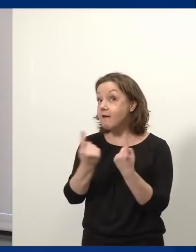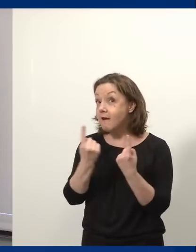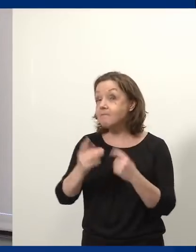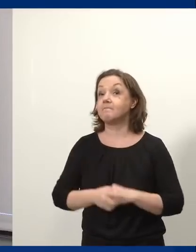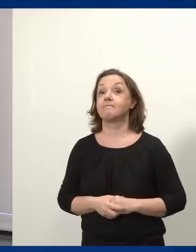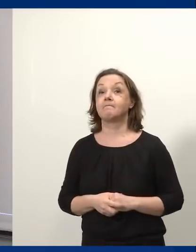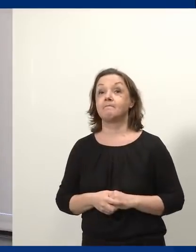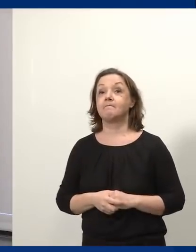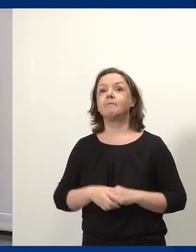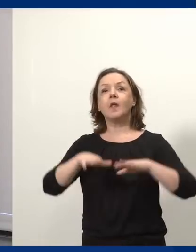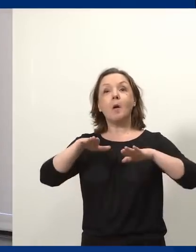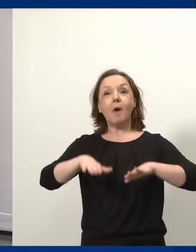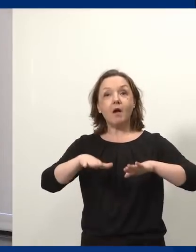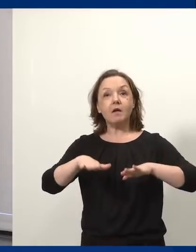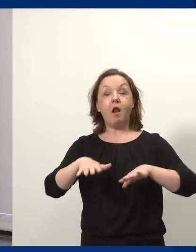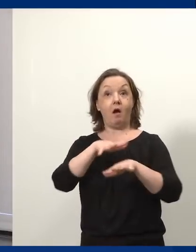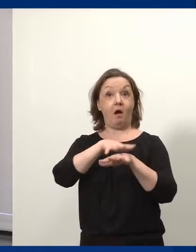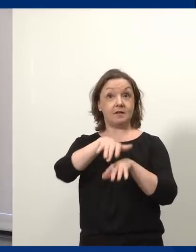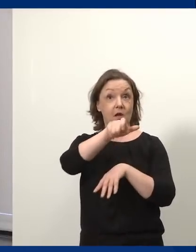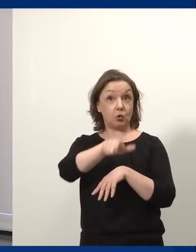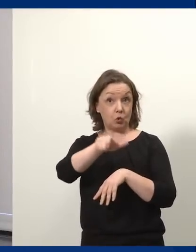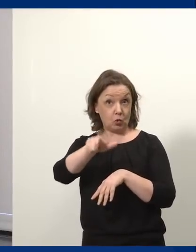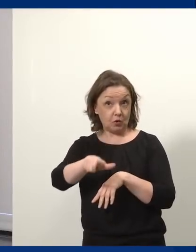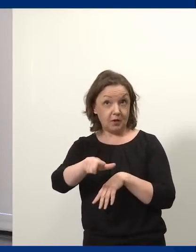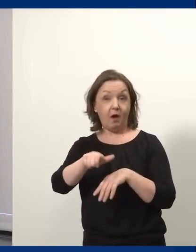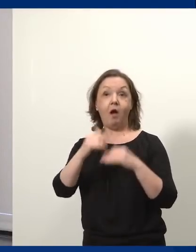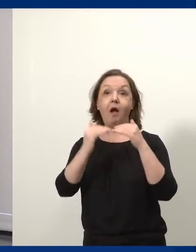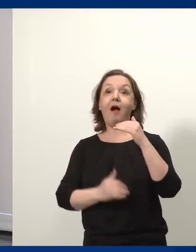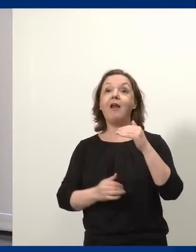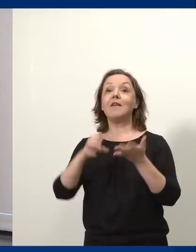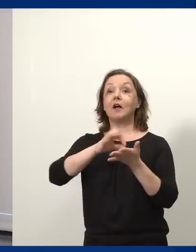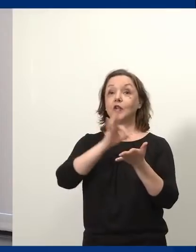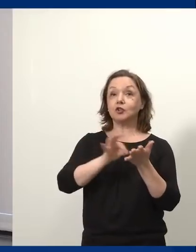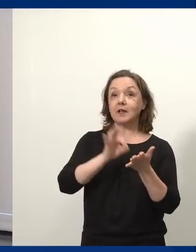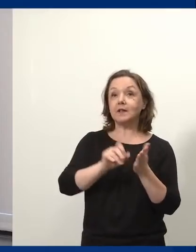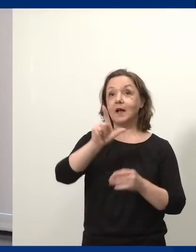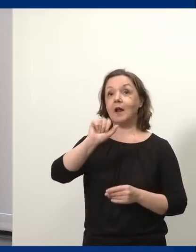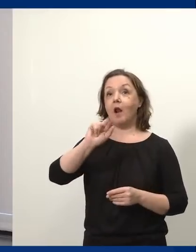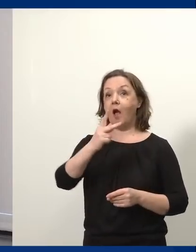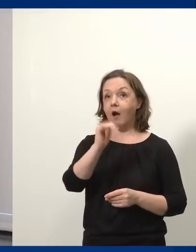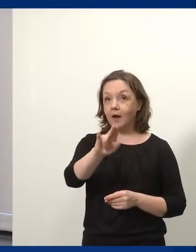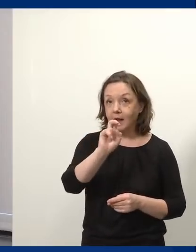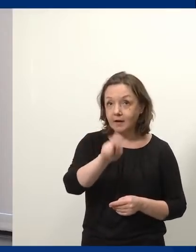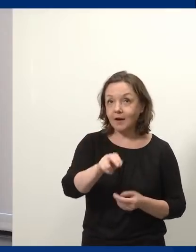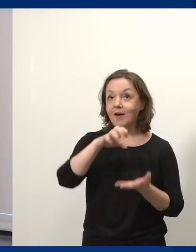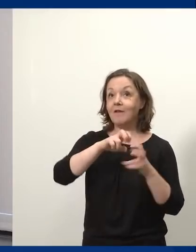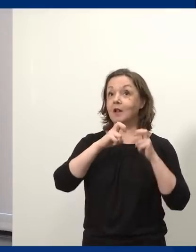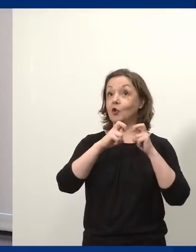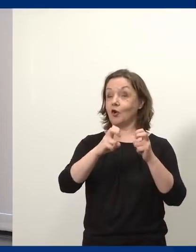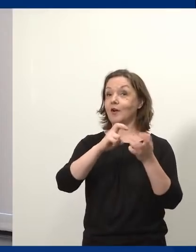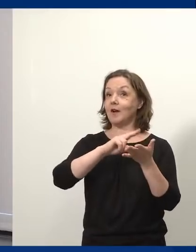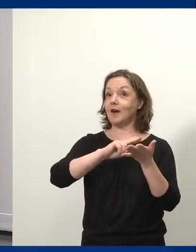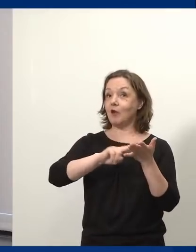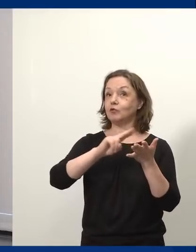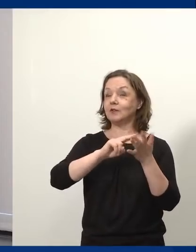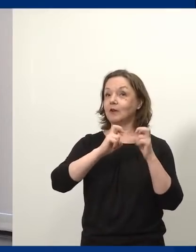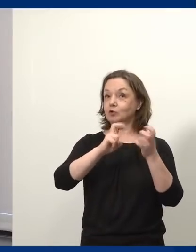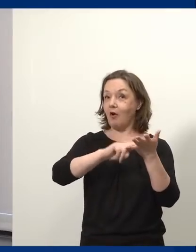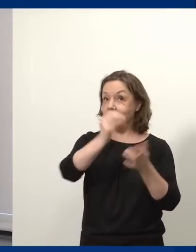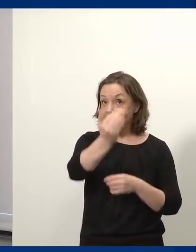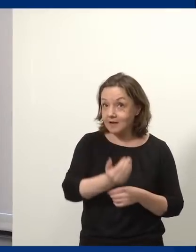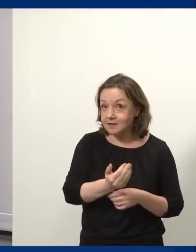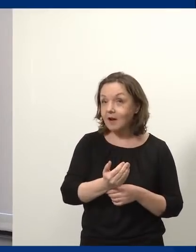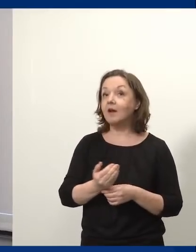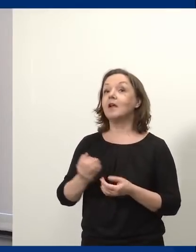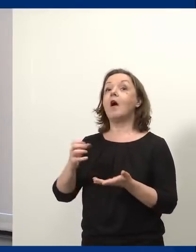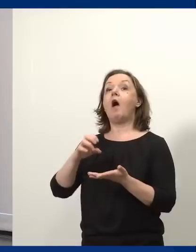tarkemmin. Paikalla ovat asiantuntijoina myös alivaltiosihteeri Timo Lankinen valtioneuvoston kansliasta sekä